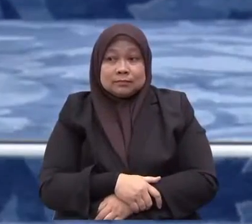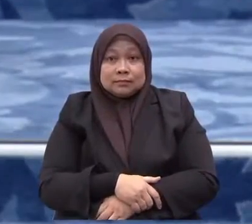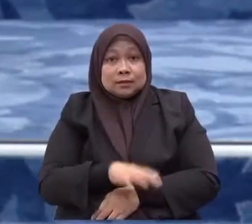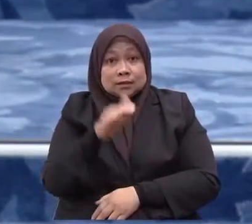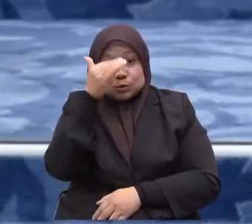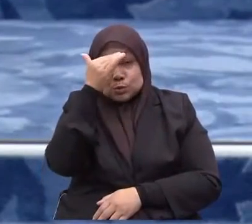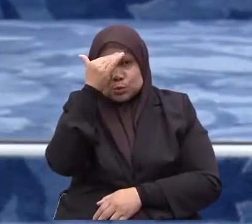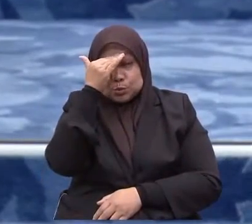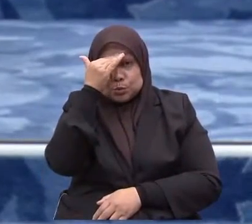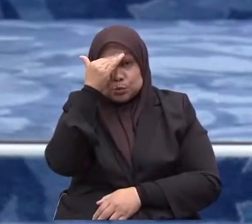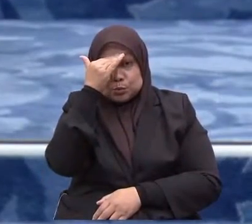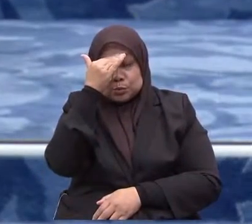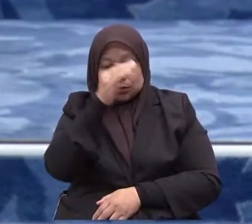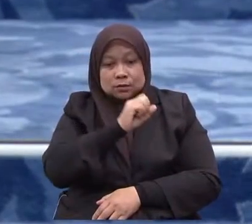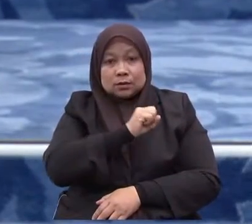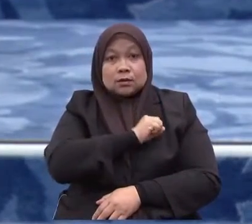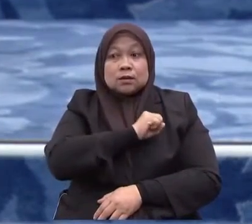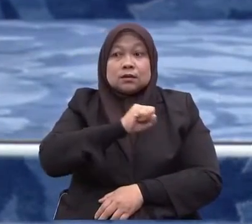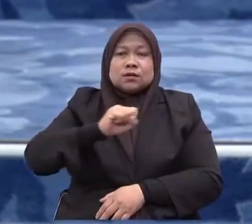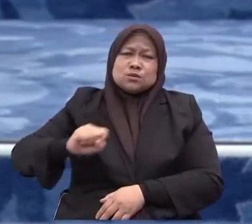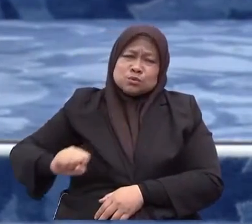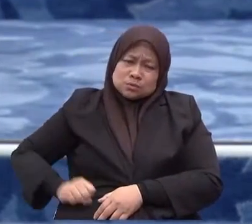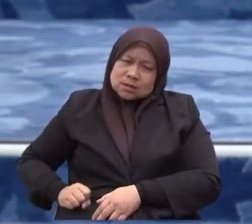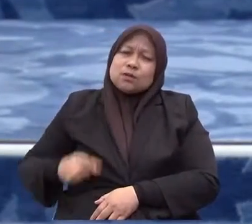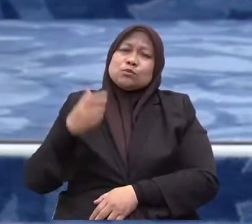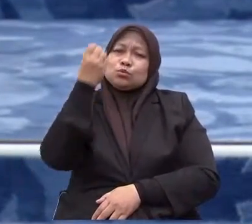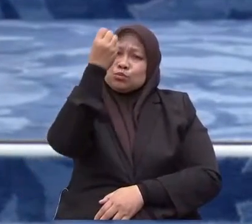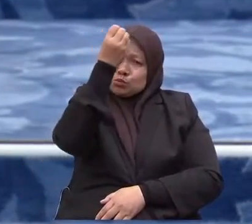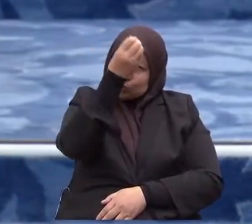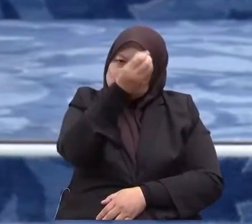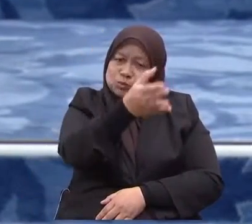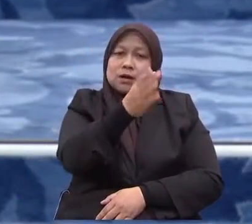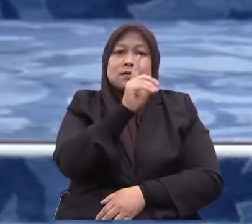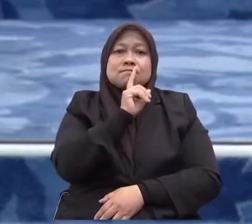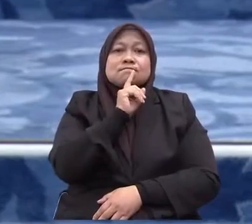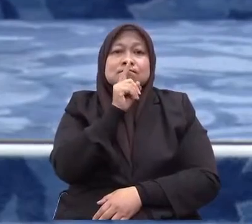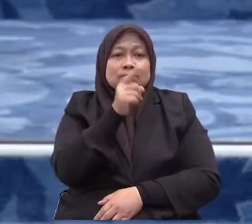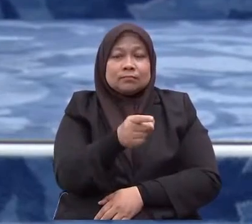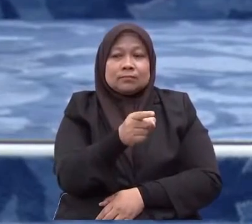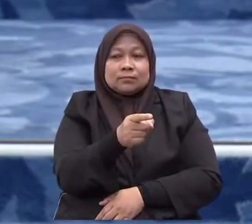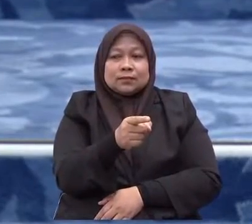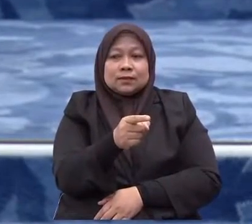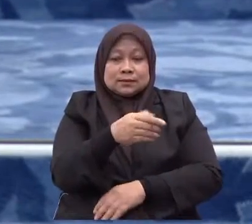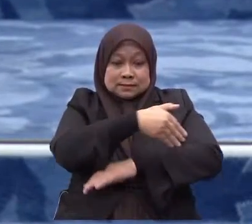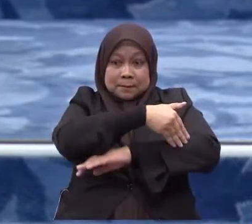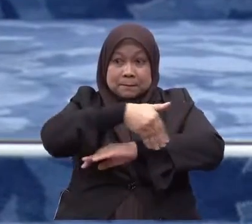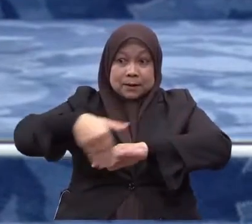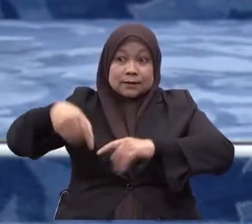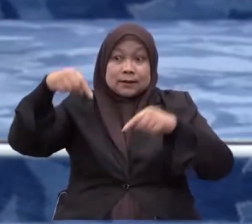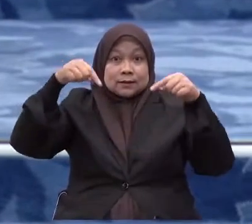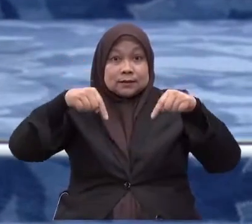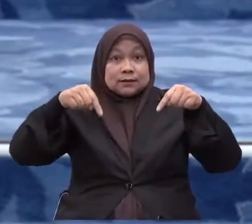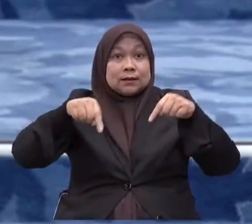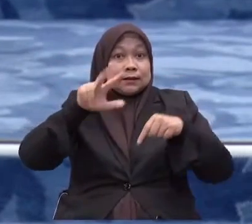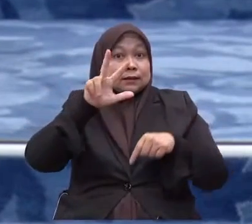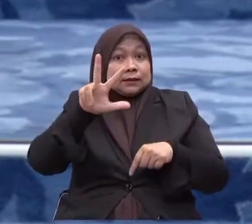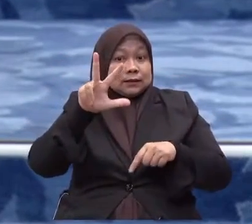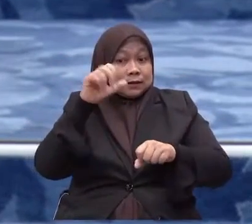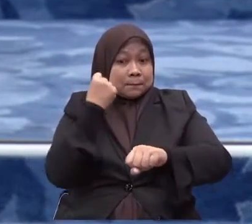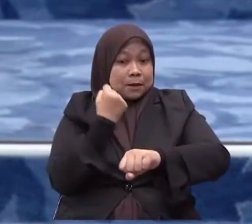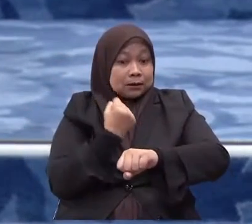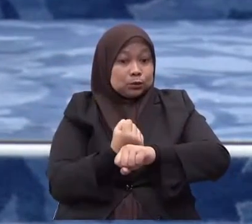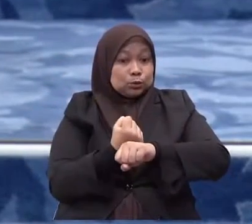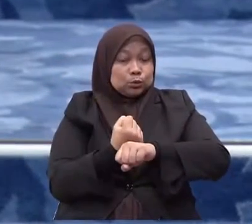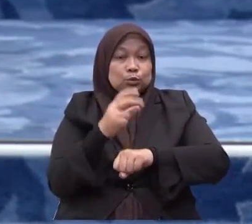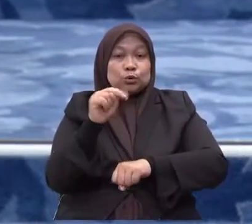Joho tuanku Sultan telah dimaklumi bahwa ini sepadan ini tiga batu